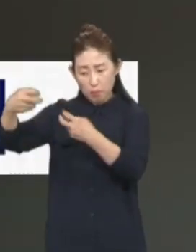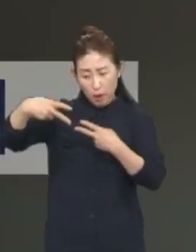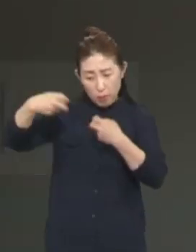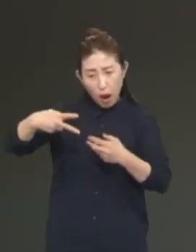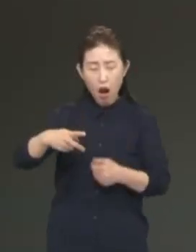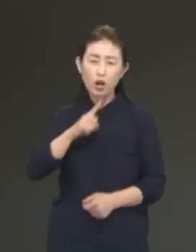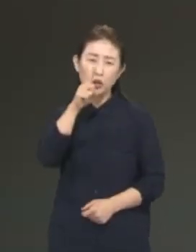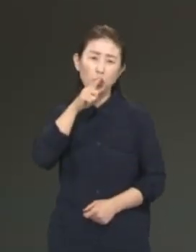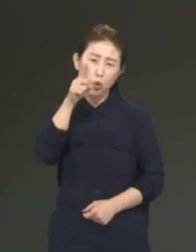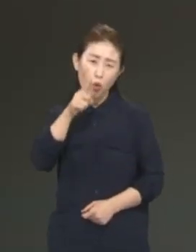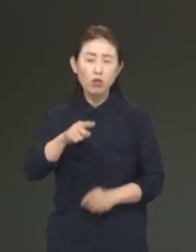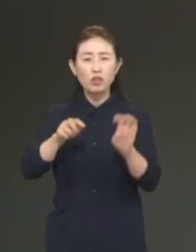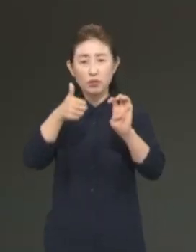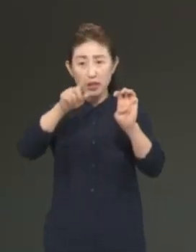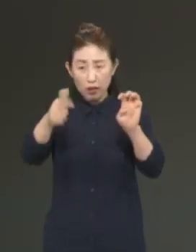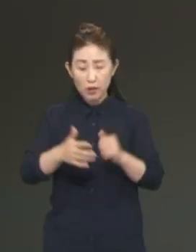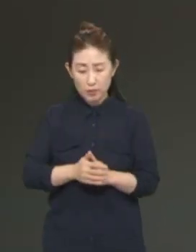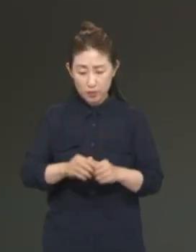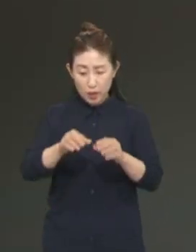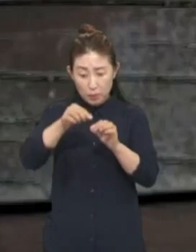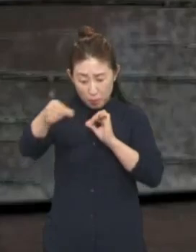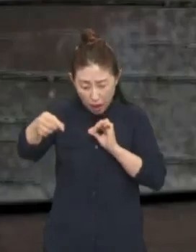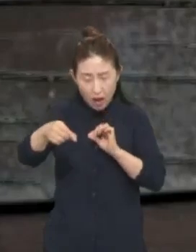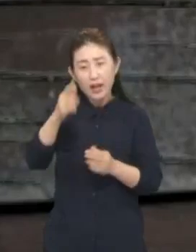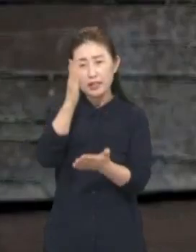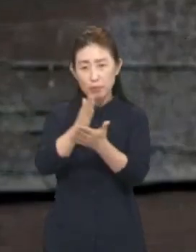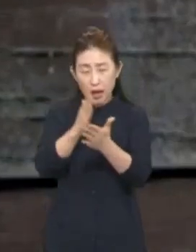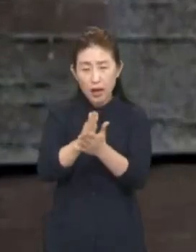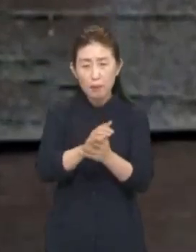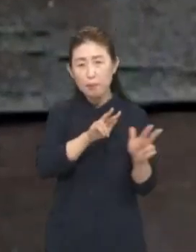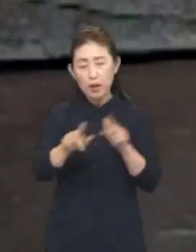있다르고 있어 우편물을 뜯어보지 않는 등 각별한 주의가 필요합니다